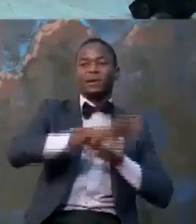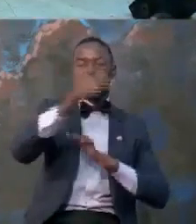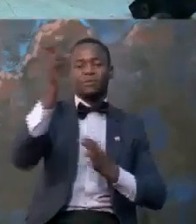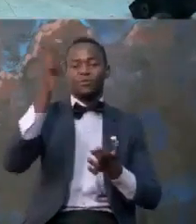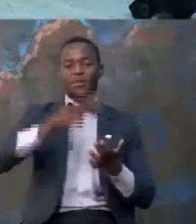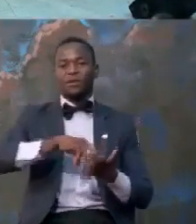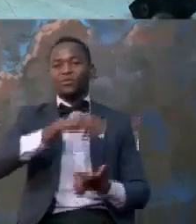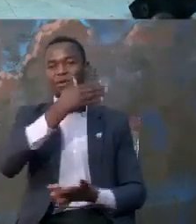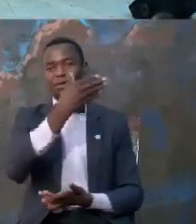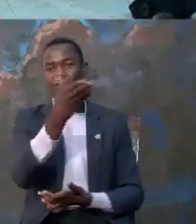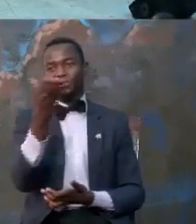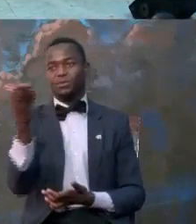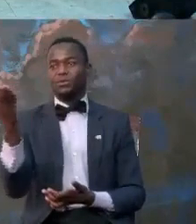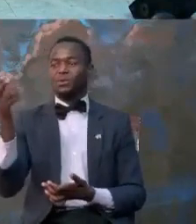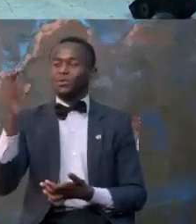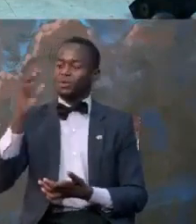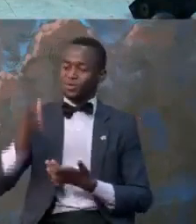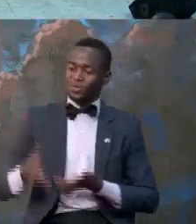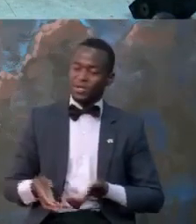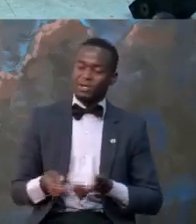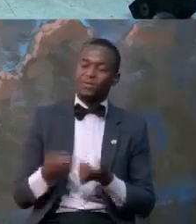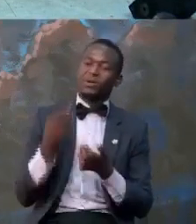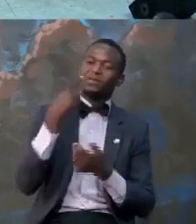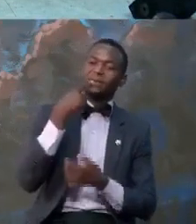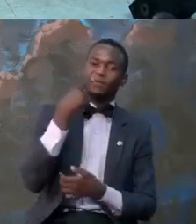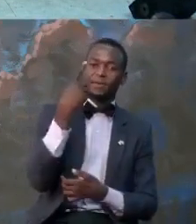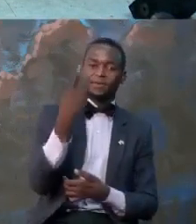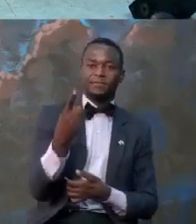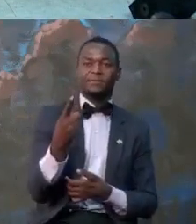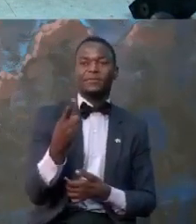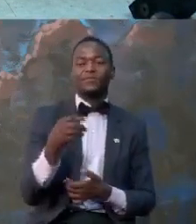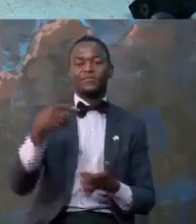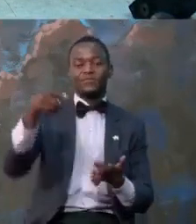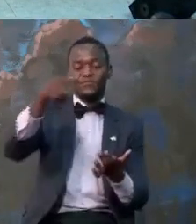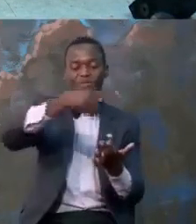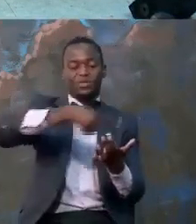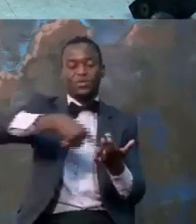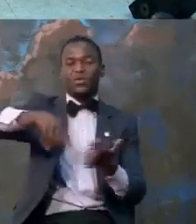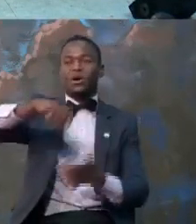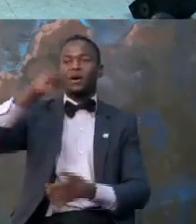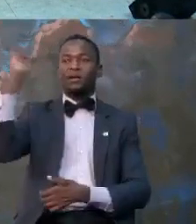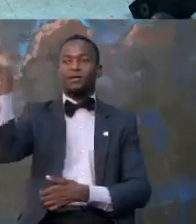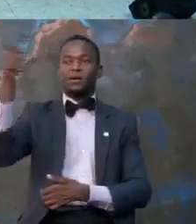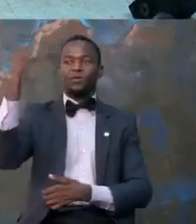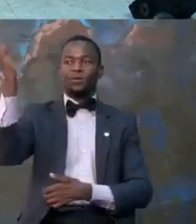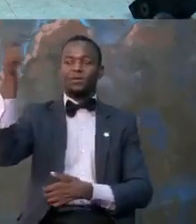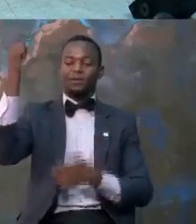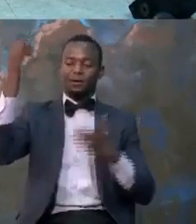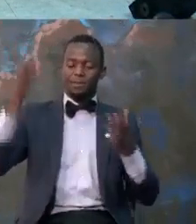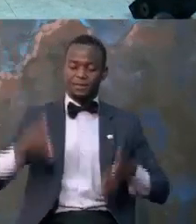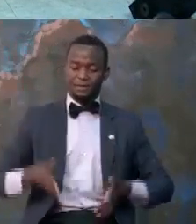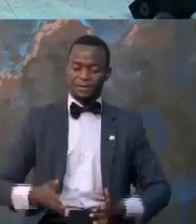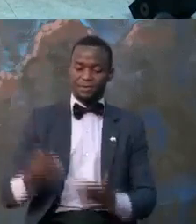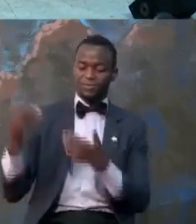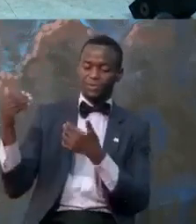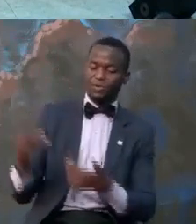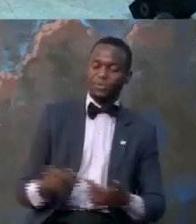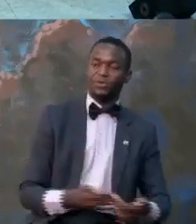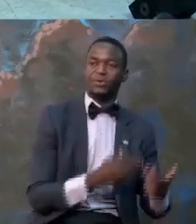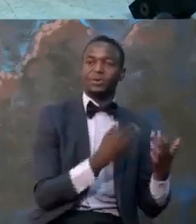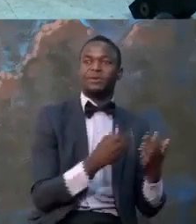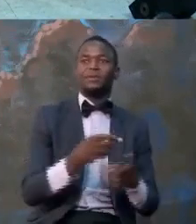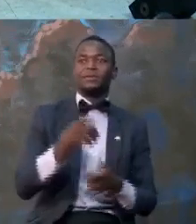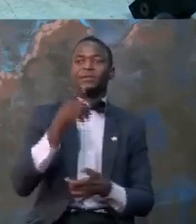kwetu. Twende tukaseme, mji wa Daudi, amezaliwa mtoto, ni